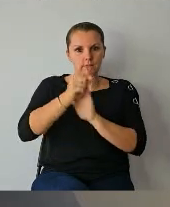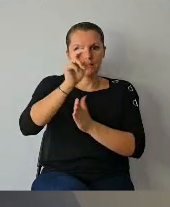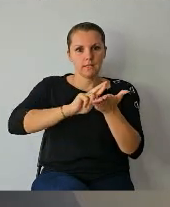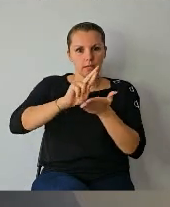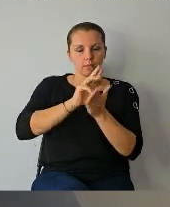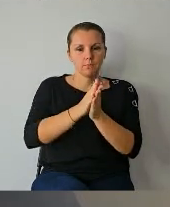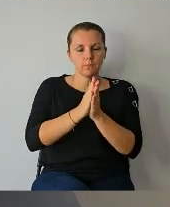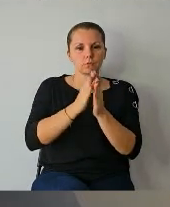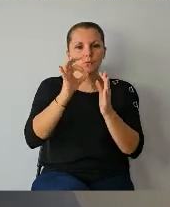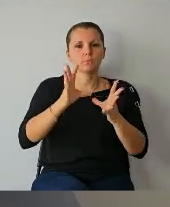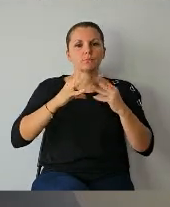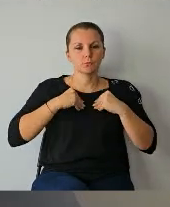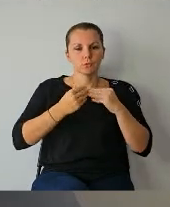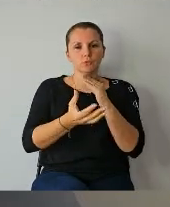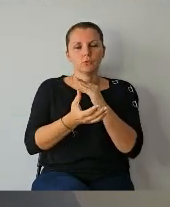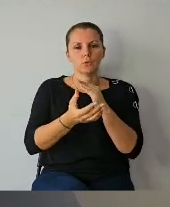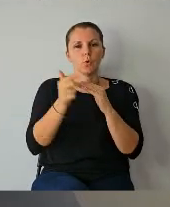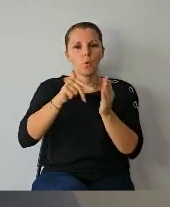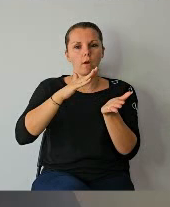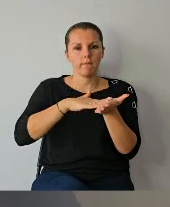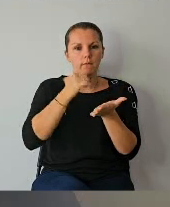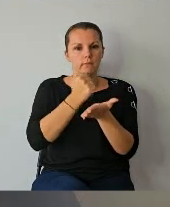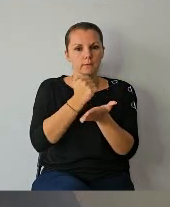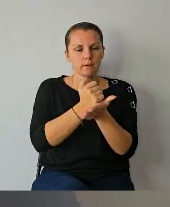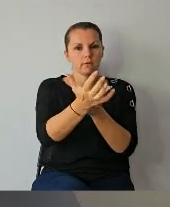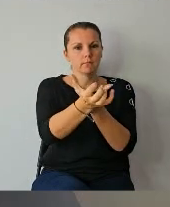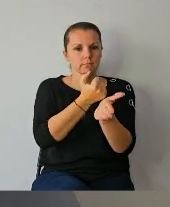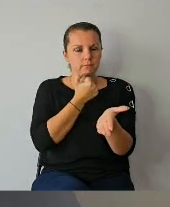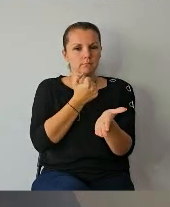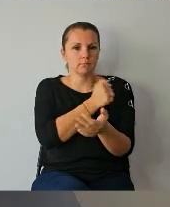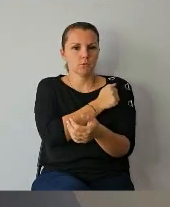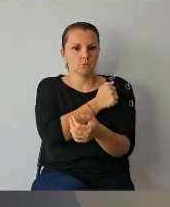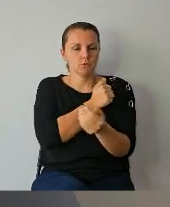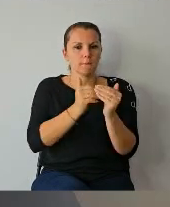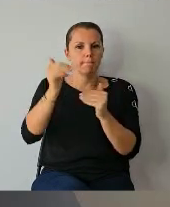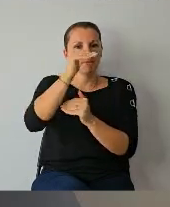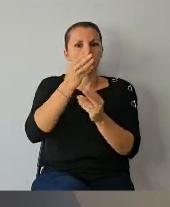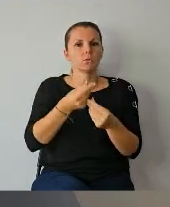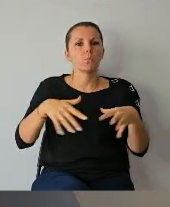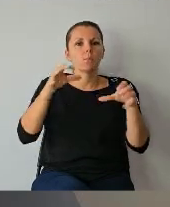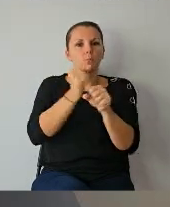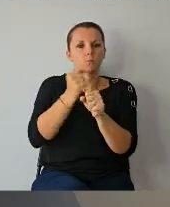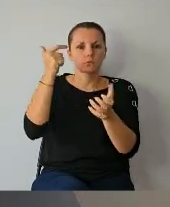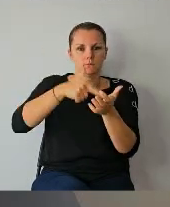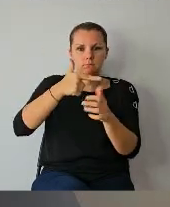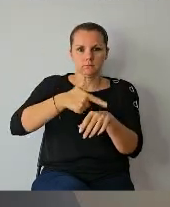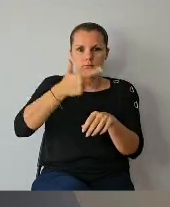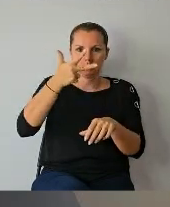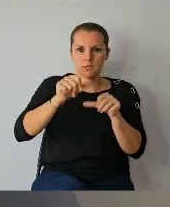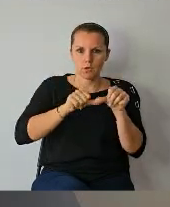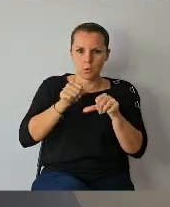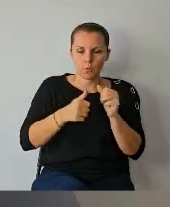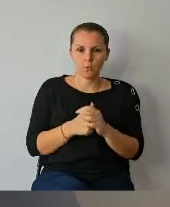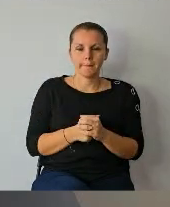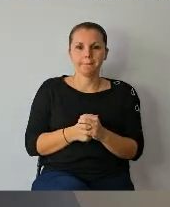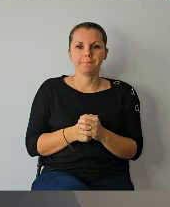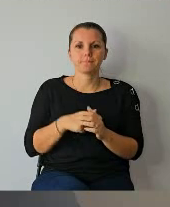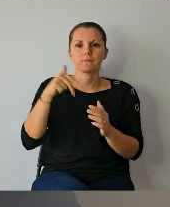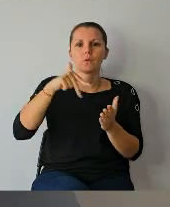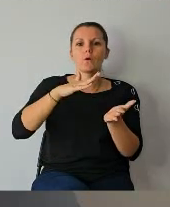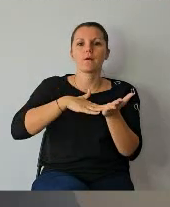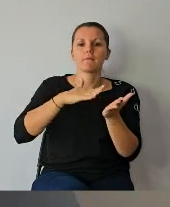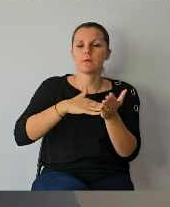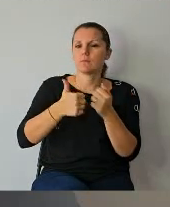Wysoka Rado, proszę o przyjęcie uchwały w sprawie zaciągnięcia zobowiązania ponad budżet 2023 roku.